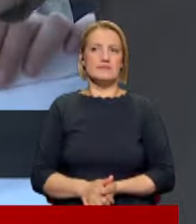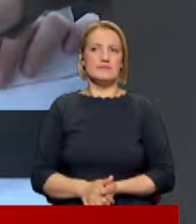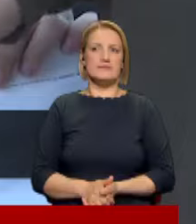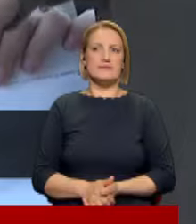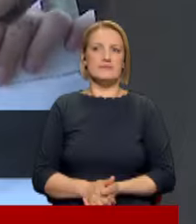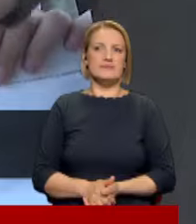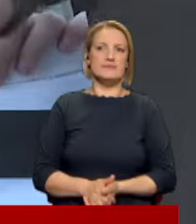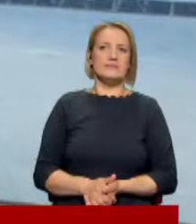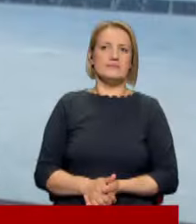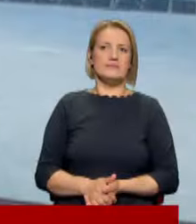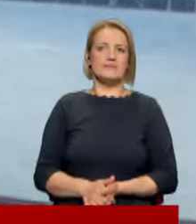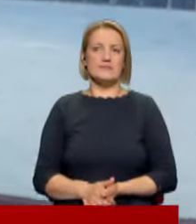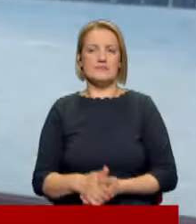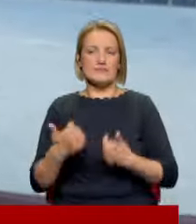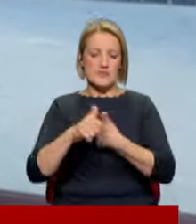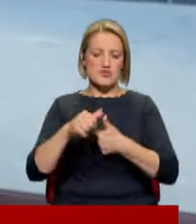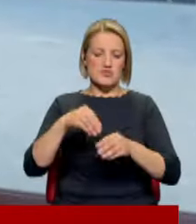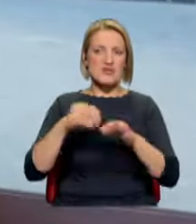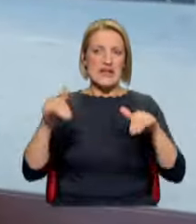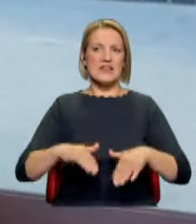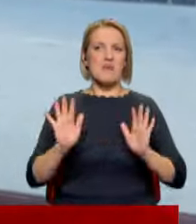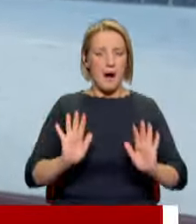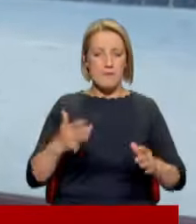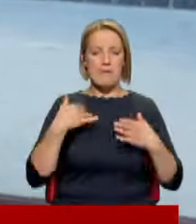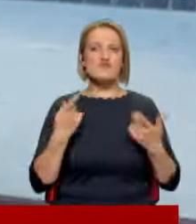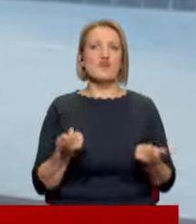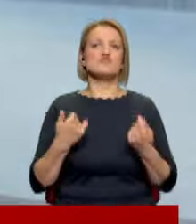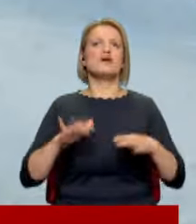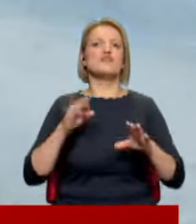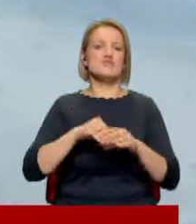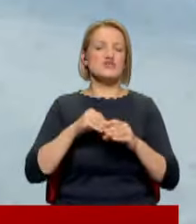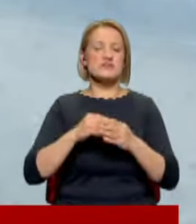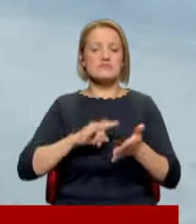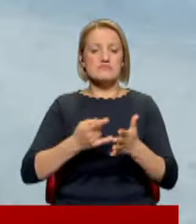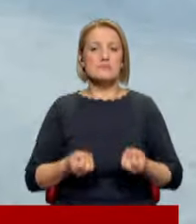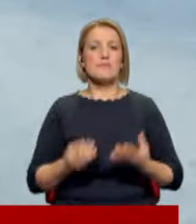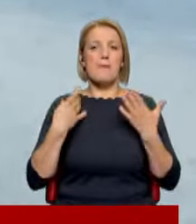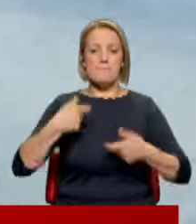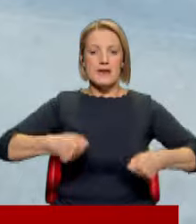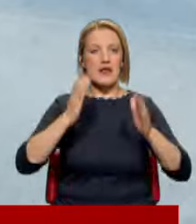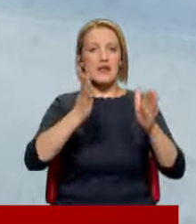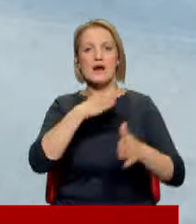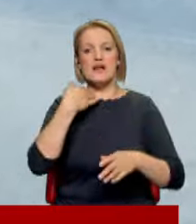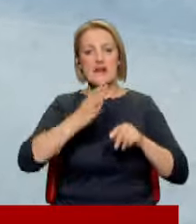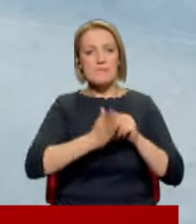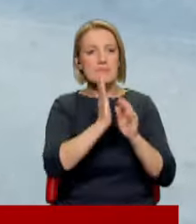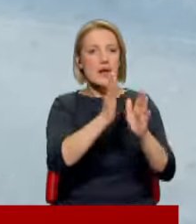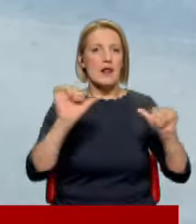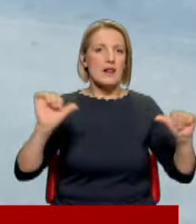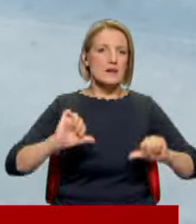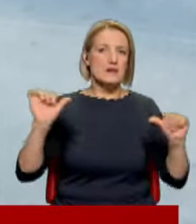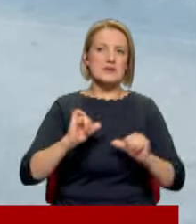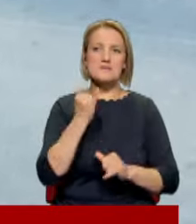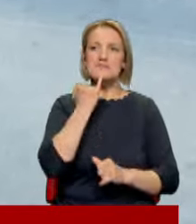söke alırız. Eşim için geldim ama ben de çalışmadığım için geçinemiyoruz. Pazara gidemiyoruz, kasaba gidemiyoruz.